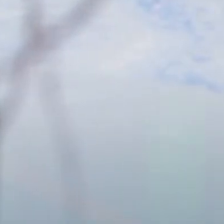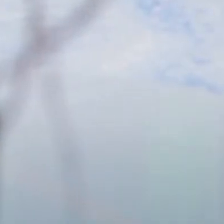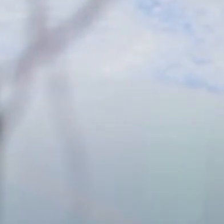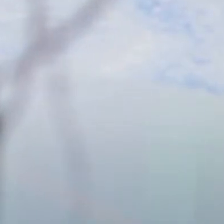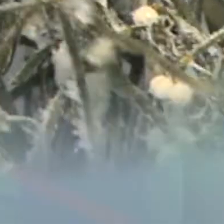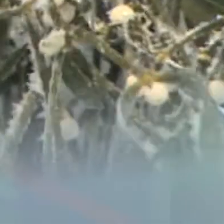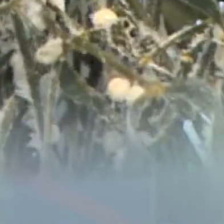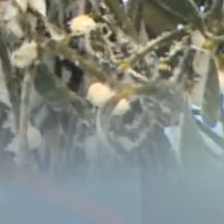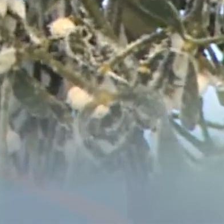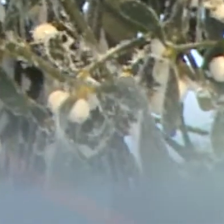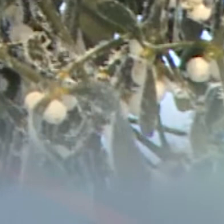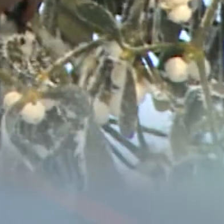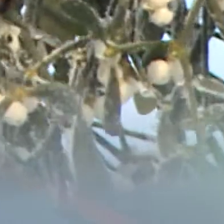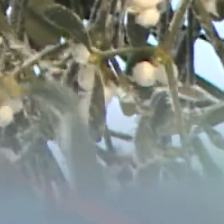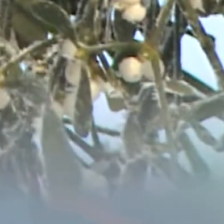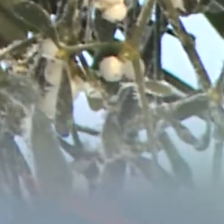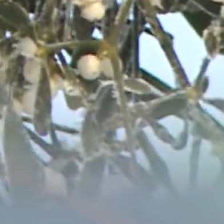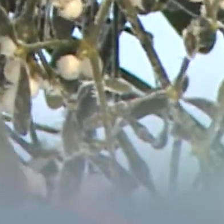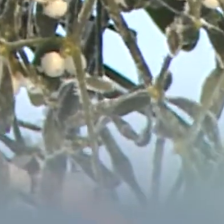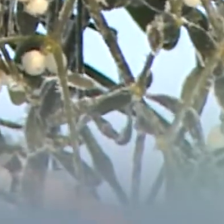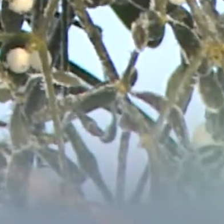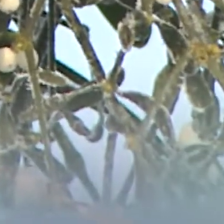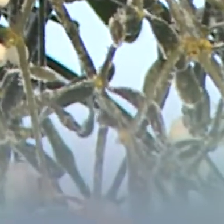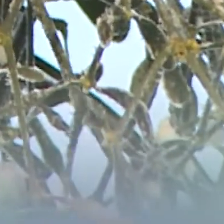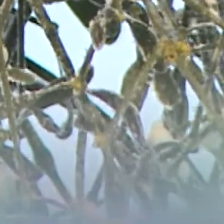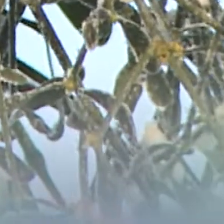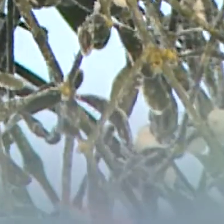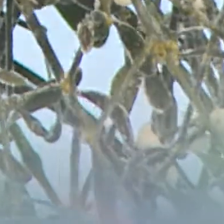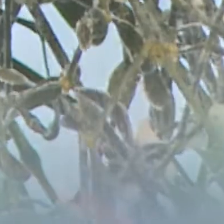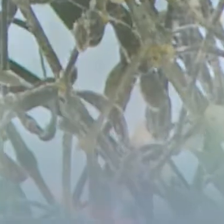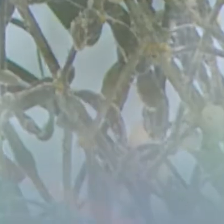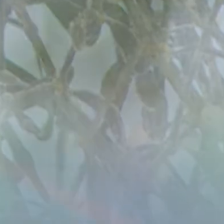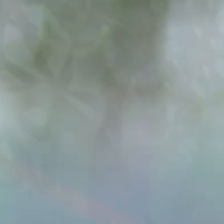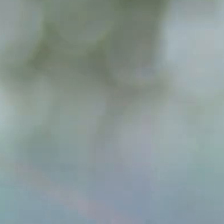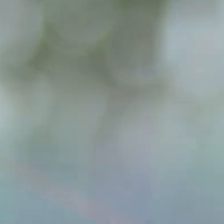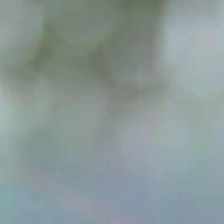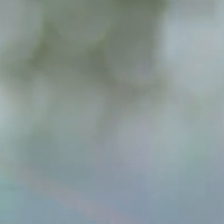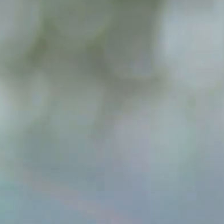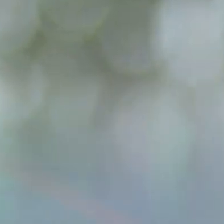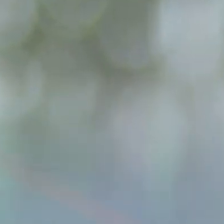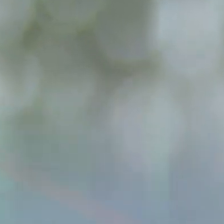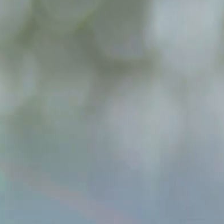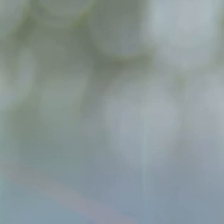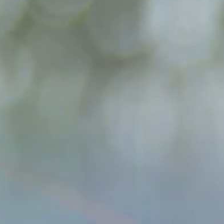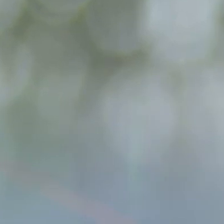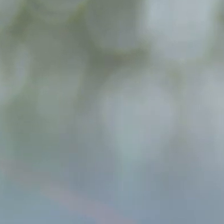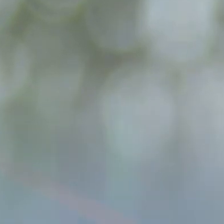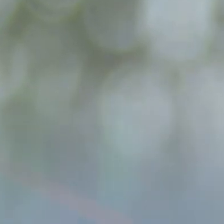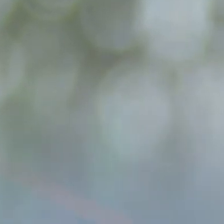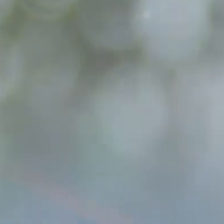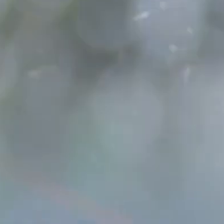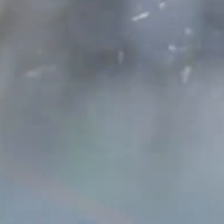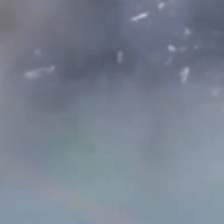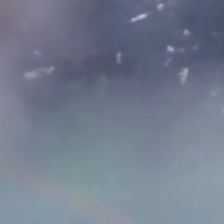и будовництва планов на будущую. Житевые силы послаблены, тому лепш позбягать нагрузок и не починать